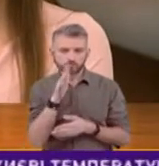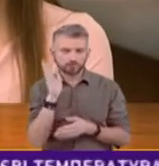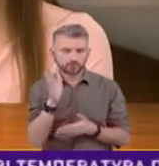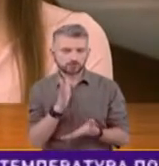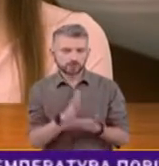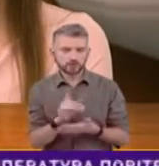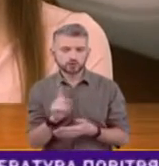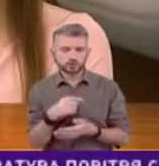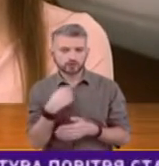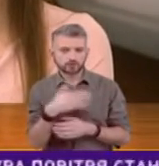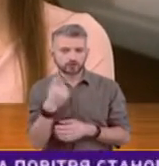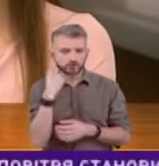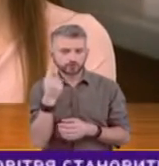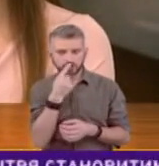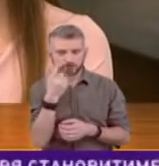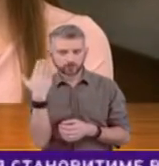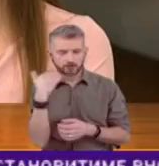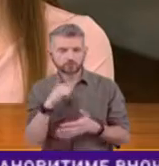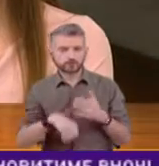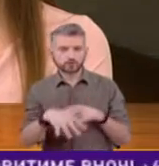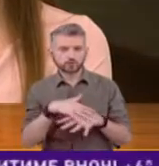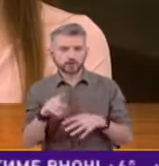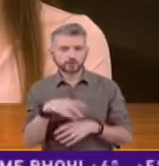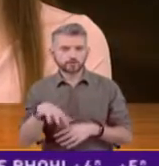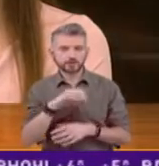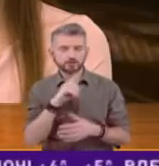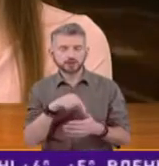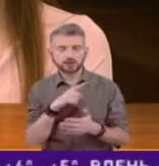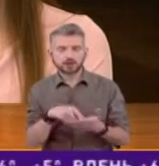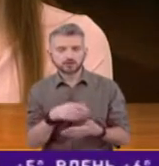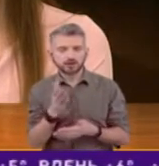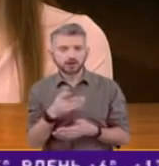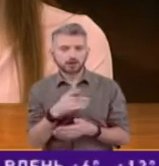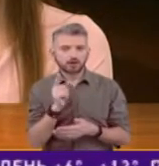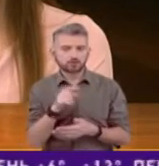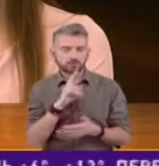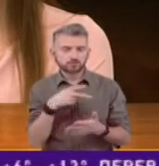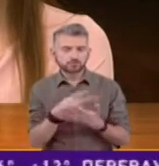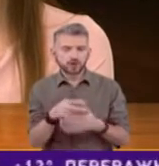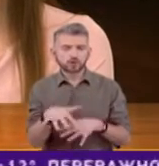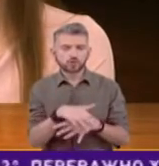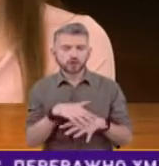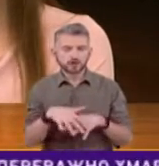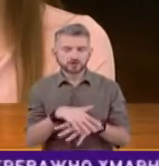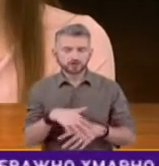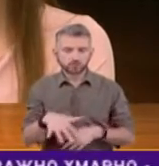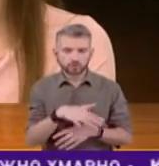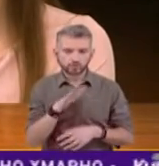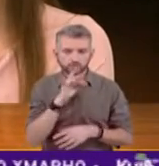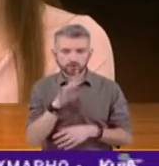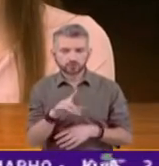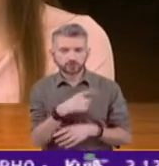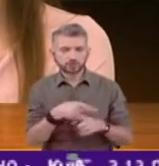матимемо. Що я вже чув нещодавно знову від громади, що всі питають, чи мали можливість там передбачити громадський простір, те, щоб це